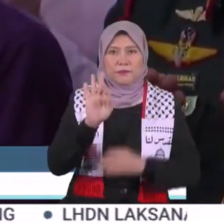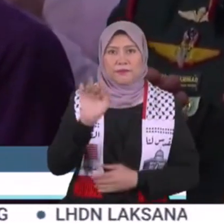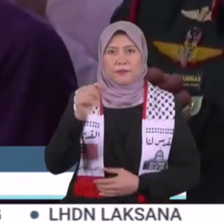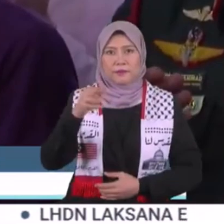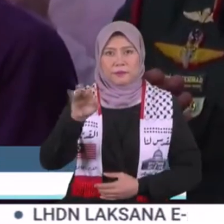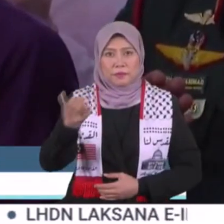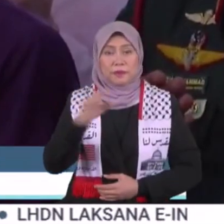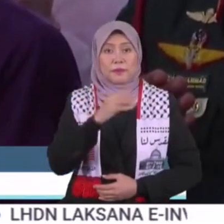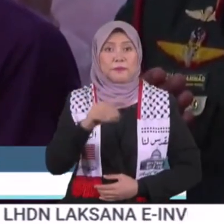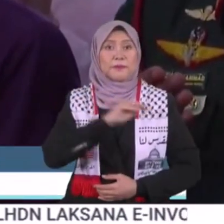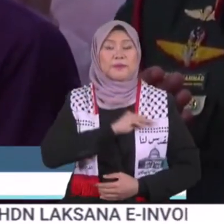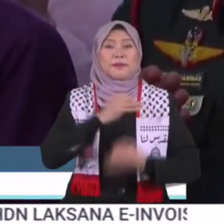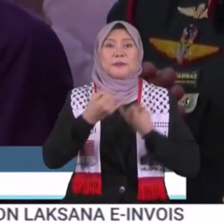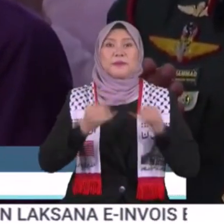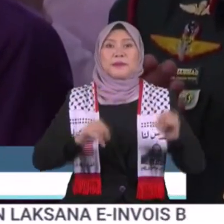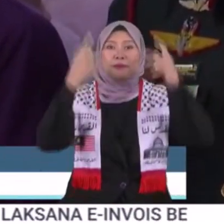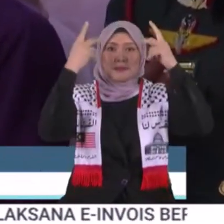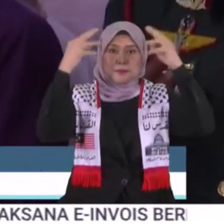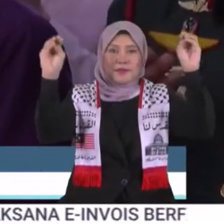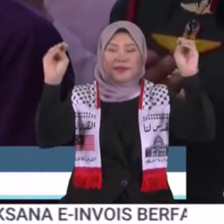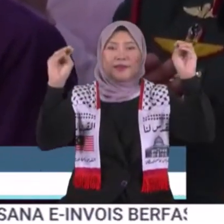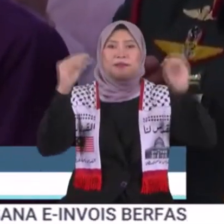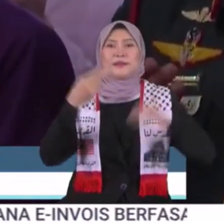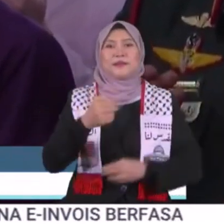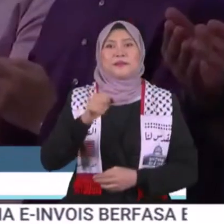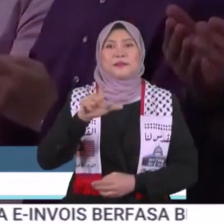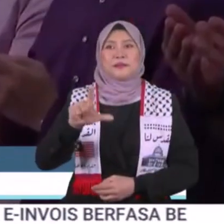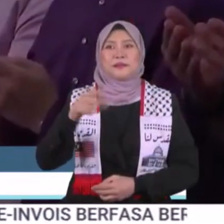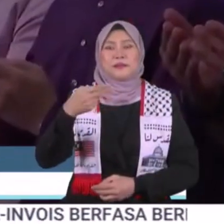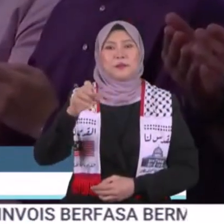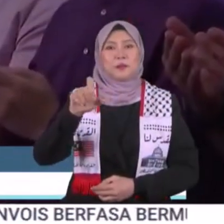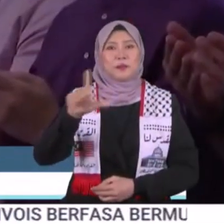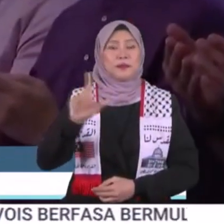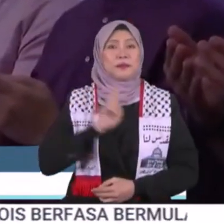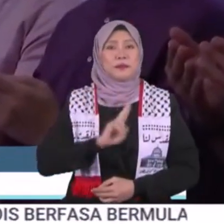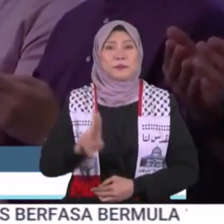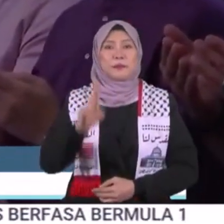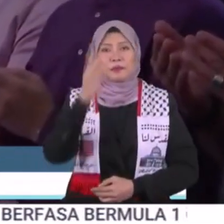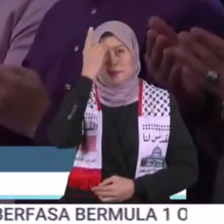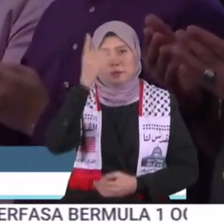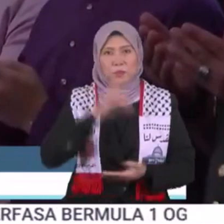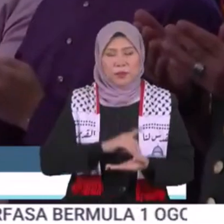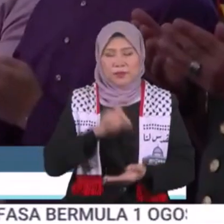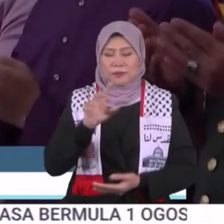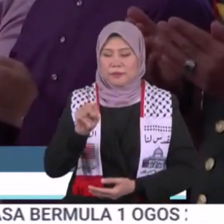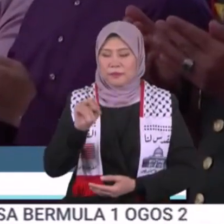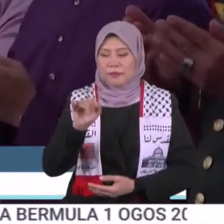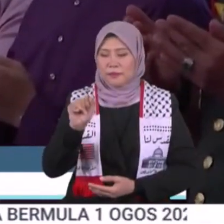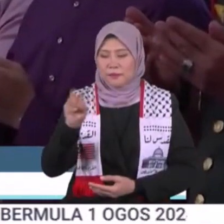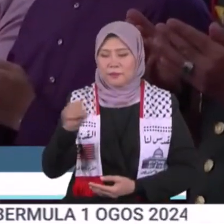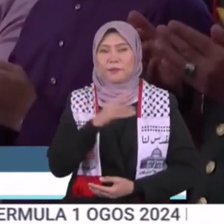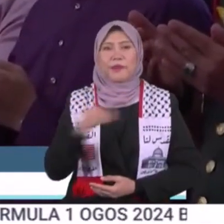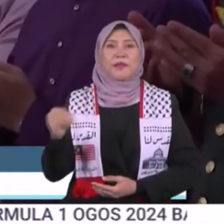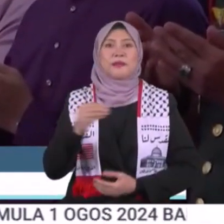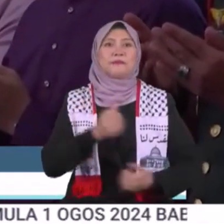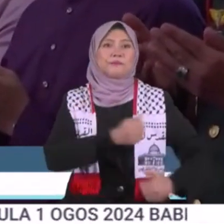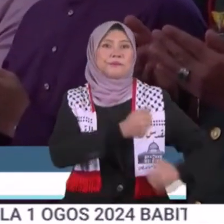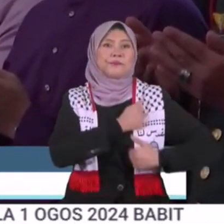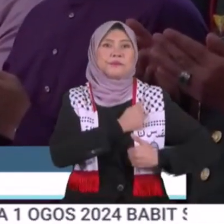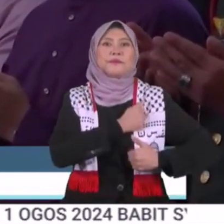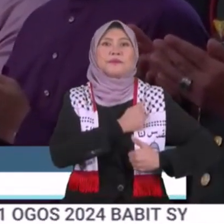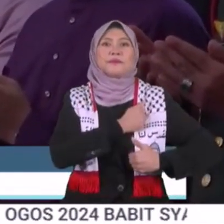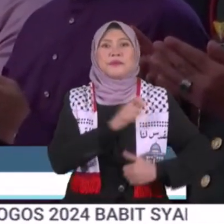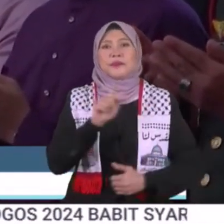Fadil, Menteri di Jabatan Perdana Menteri Hal Ehwal Agama Datuk Dr. Muhammad Naim Mukhtar dan Panglima Angkatan